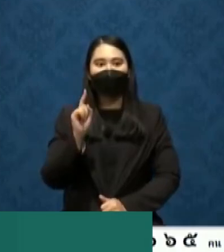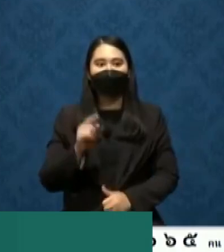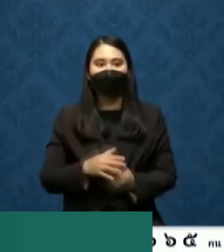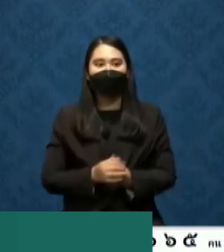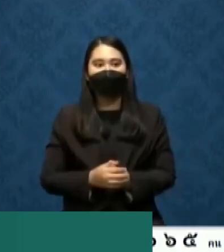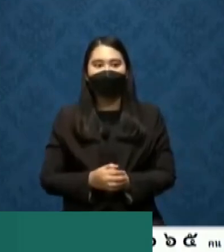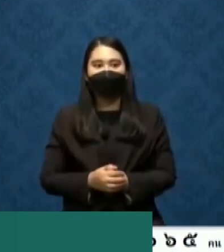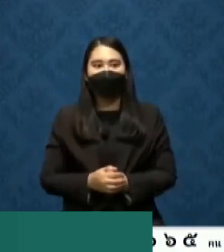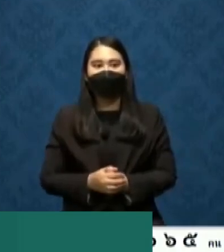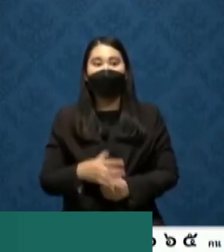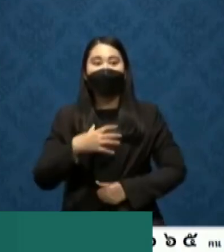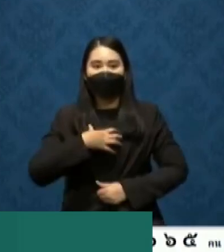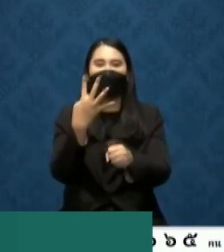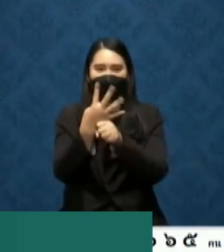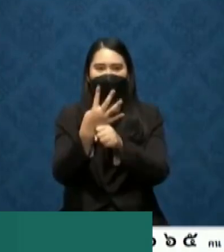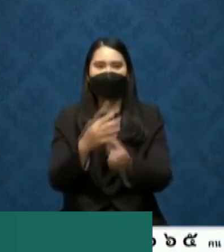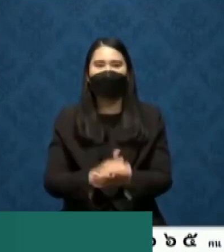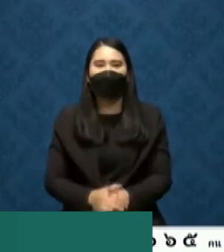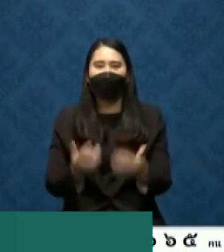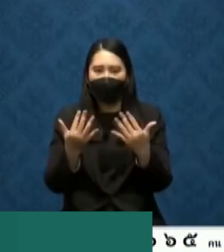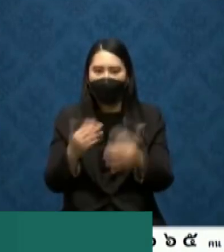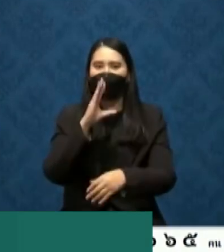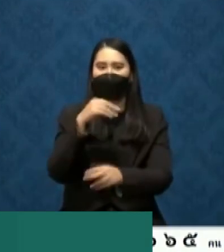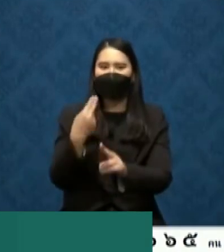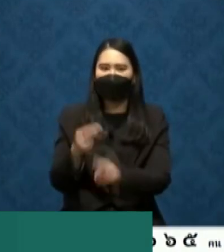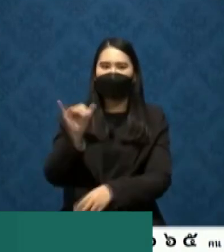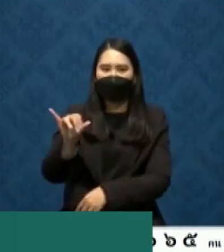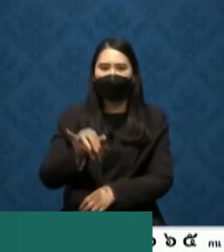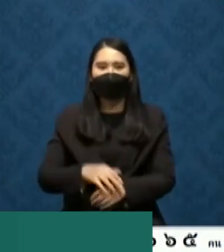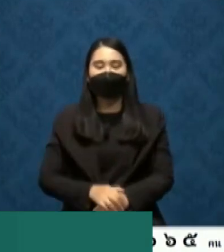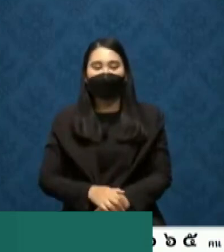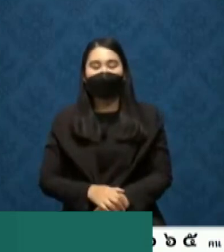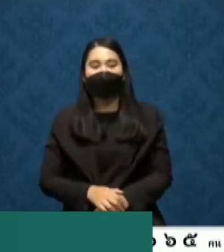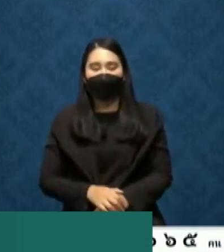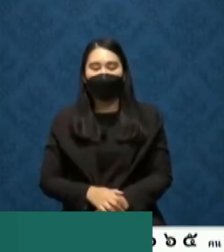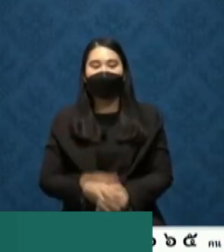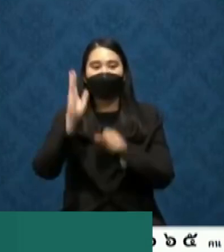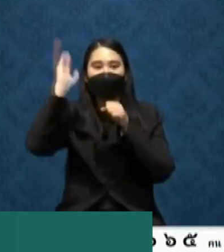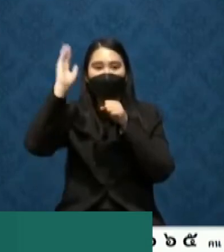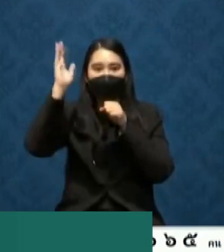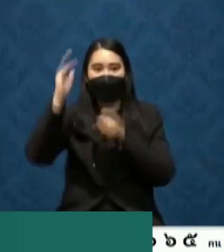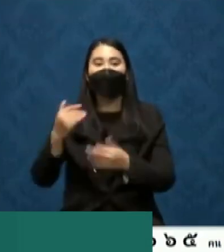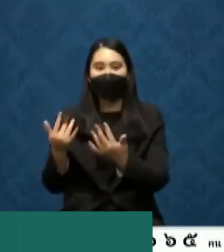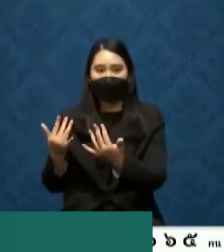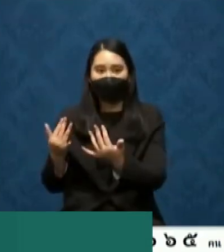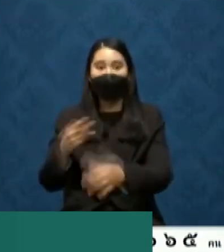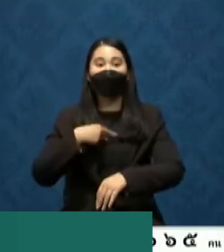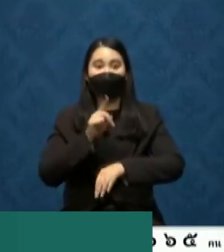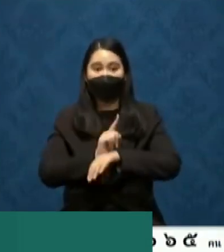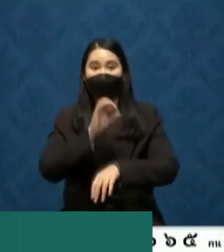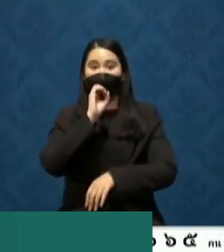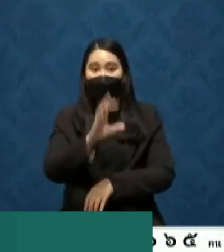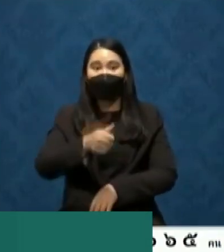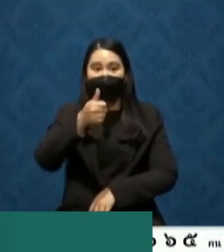ามันตั้งข้อสังเกตได้ว่าที่คุณชวนใช้นะคำนี้ว่ามีการอาจจะมีการอภิปรายตำหนิหรือใช้คำว่าด่าส